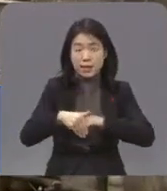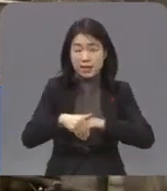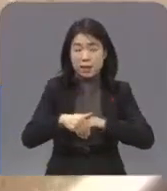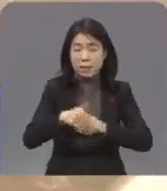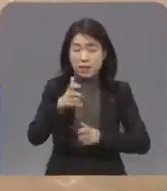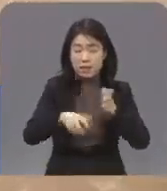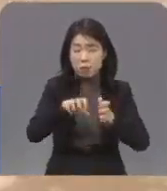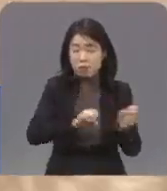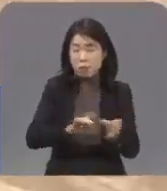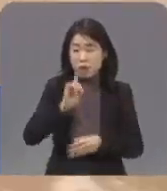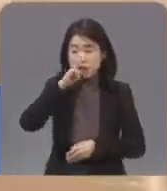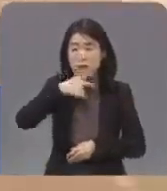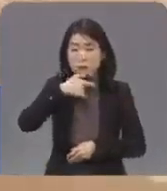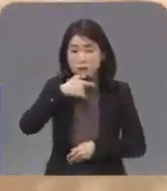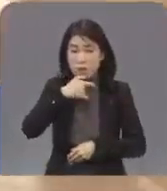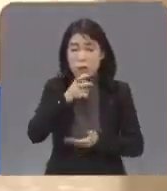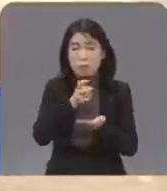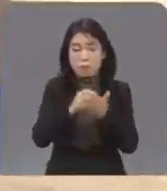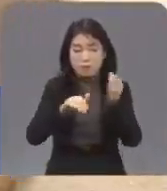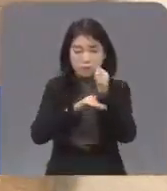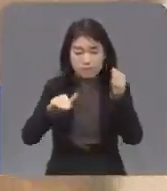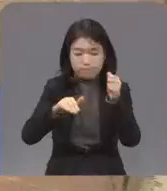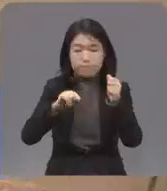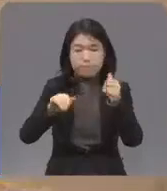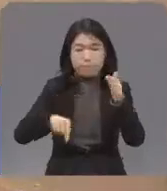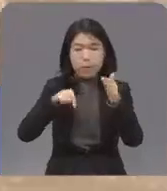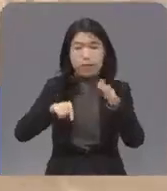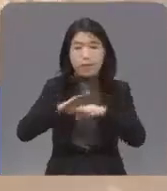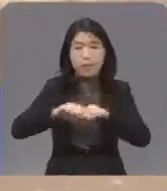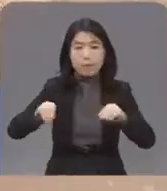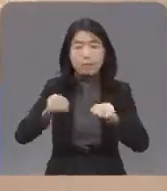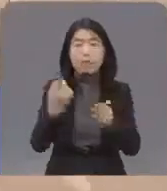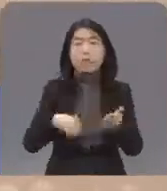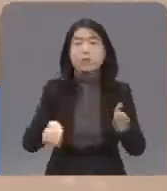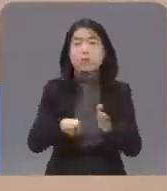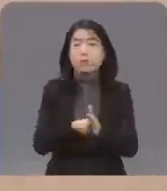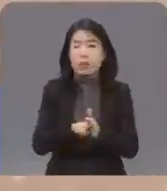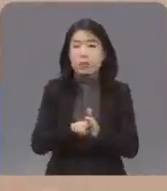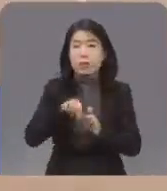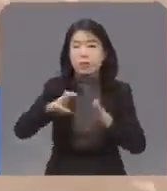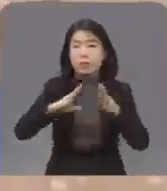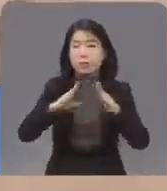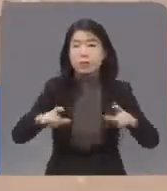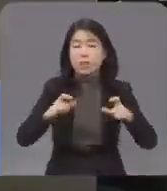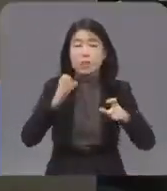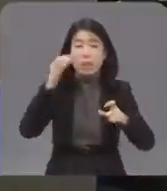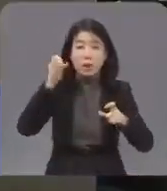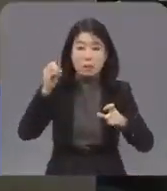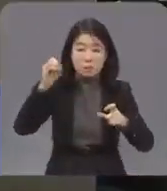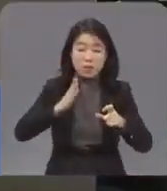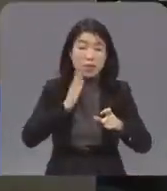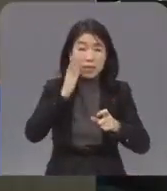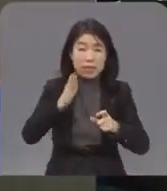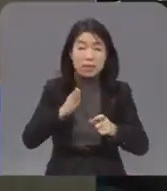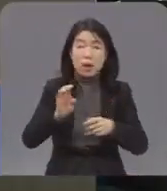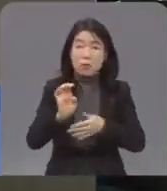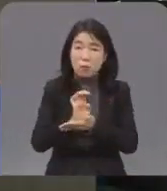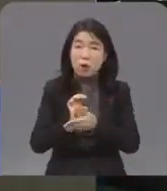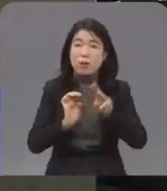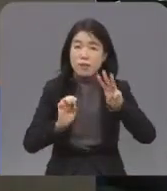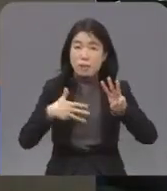배출되는 오폐수를 법적 수질 기준 이내로 처리하기 위해서 광주 전남 빛그린과 평동